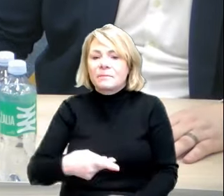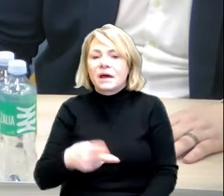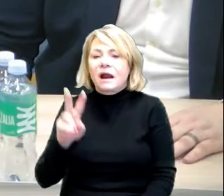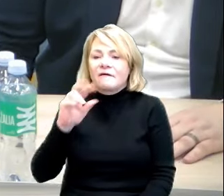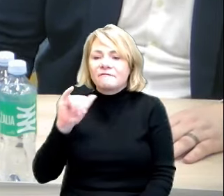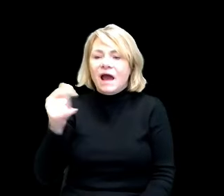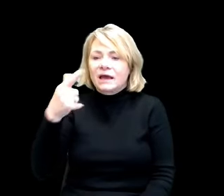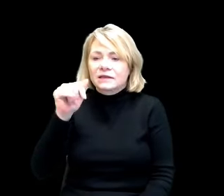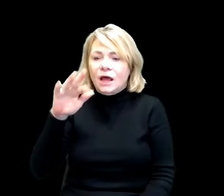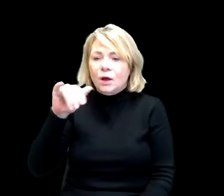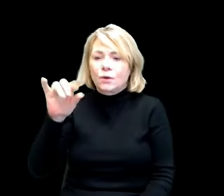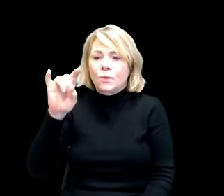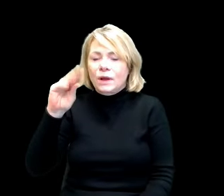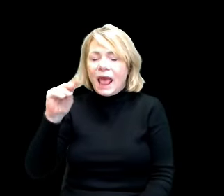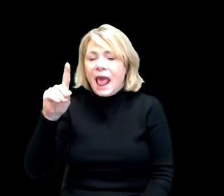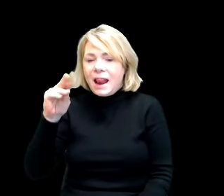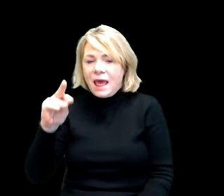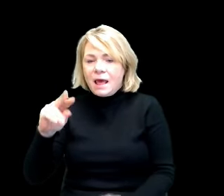liekis